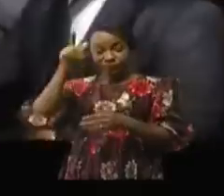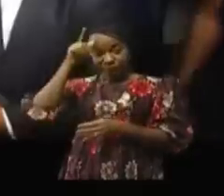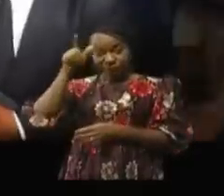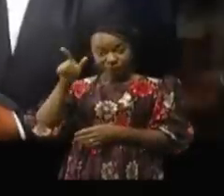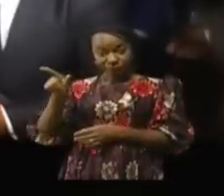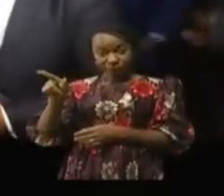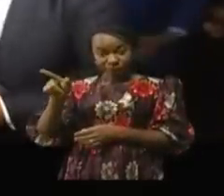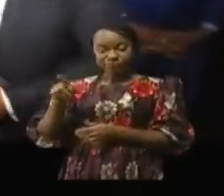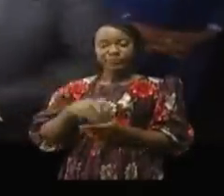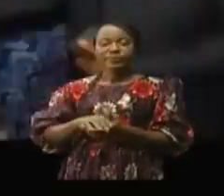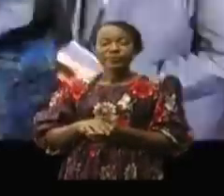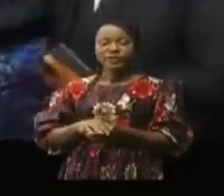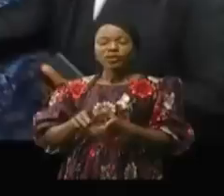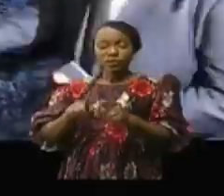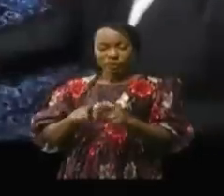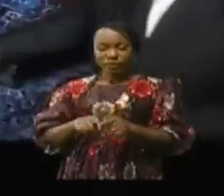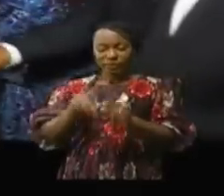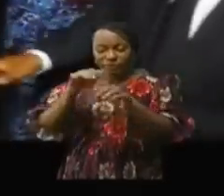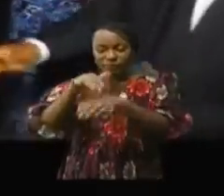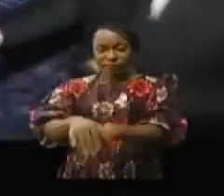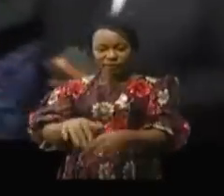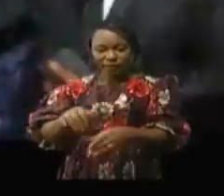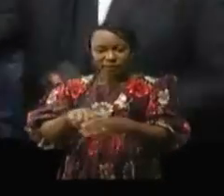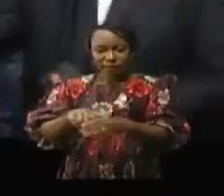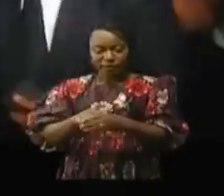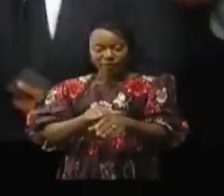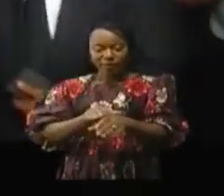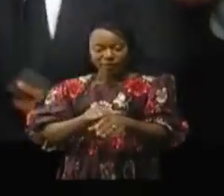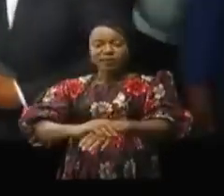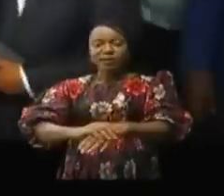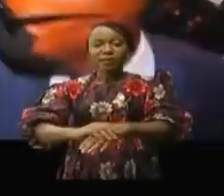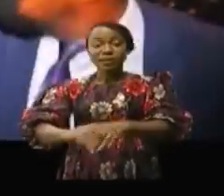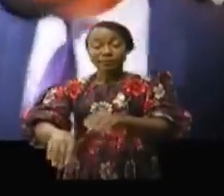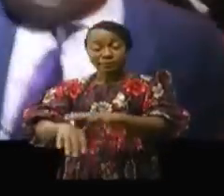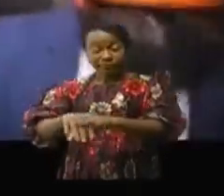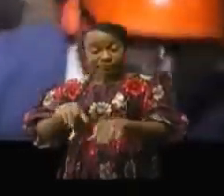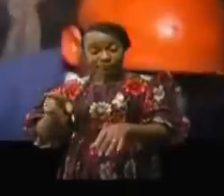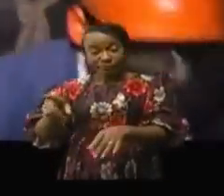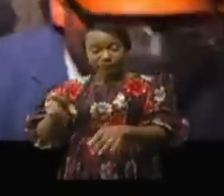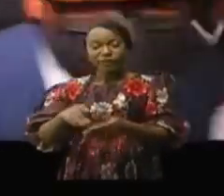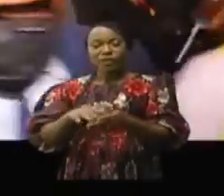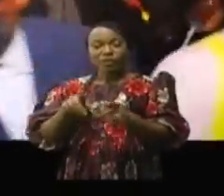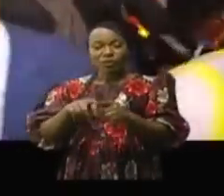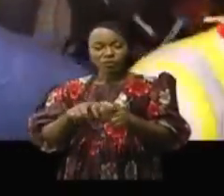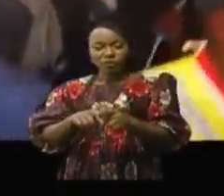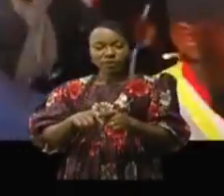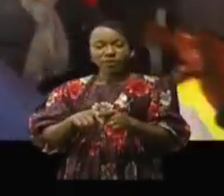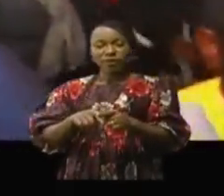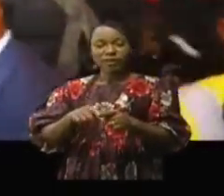du Haut-Katanga, où il a assisté aux obsèques de Bivou Mouyumba, regretté époux